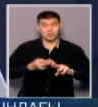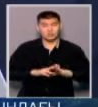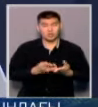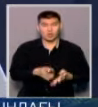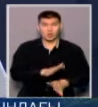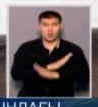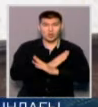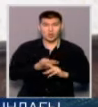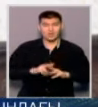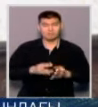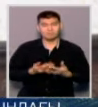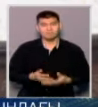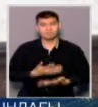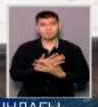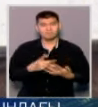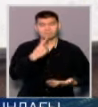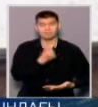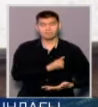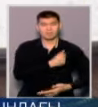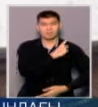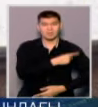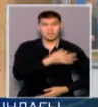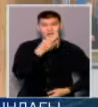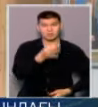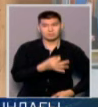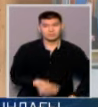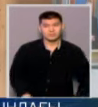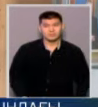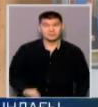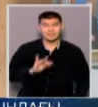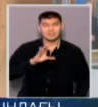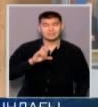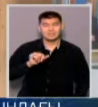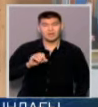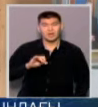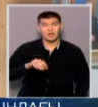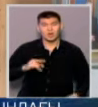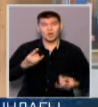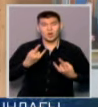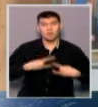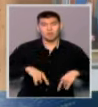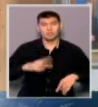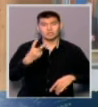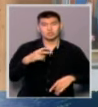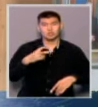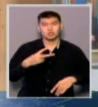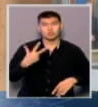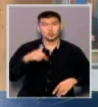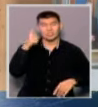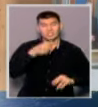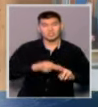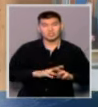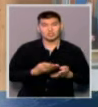болған қолбасшылар туралы кеңінен насихаттау, дәріптеу. Исатай Тайманұлының туғанына 230 жыл,